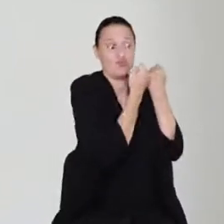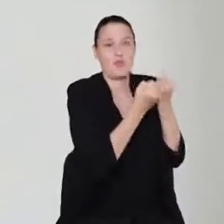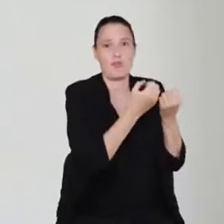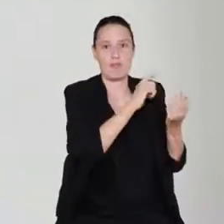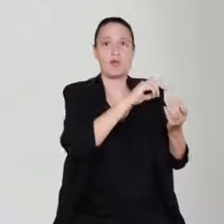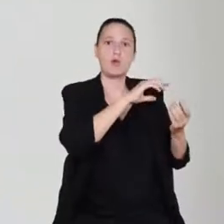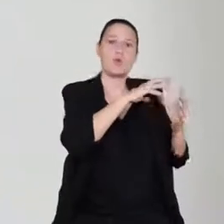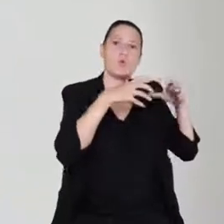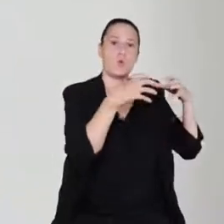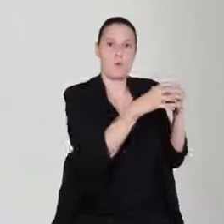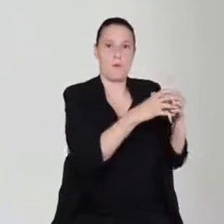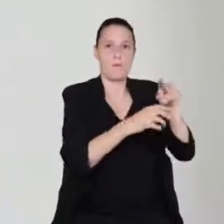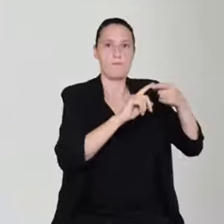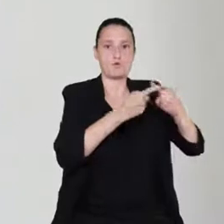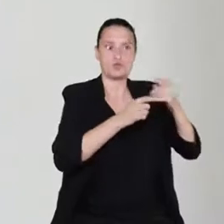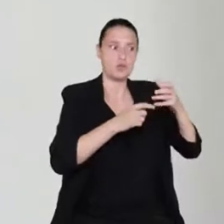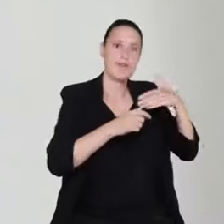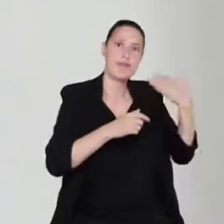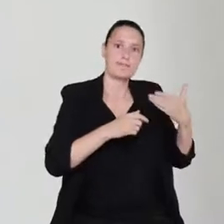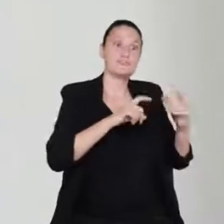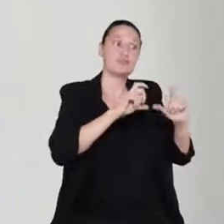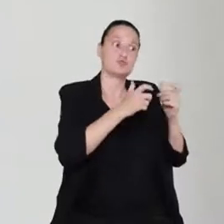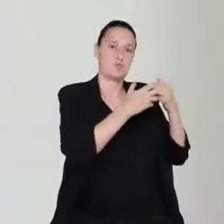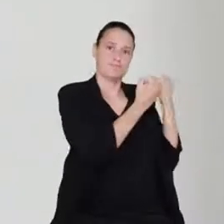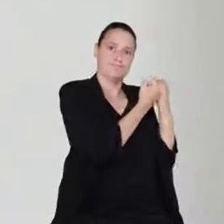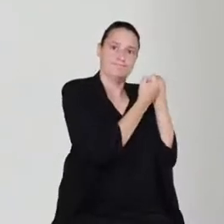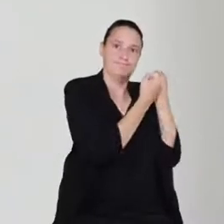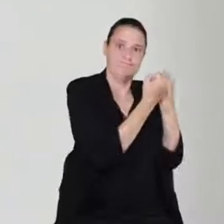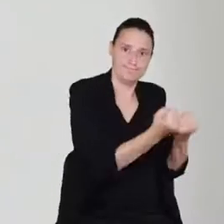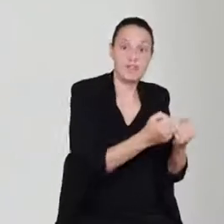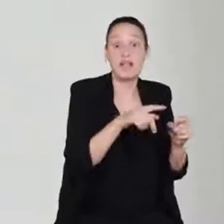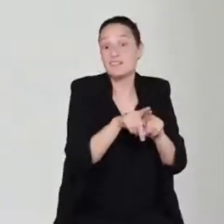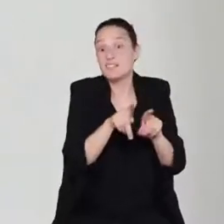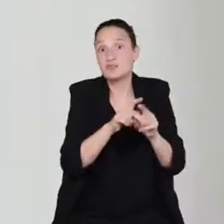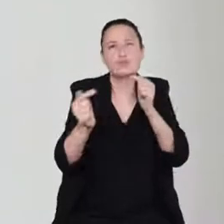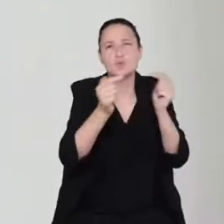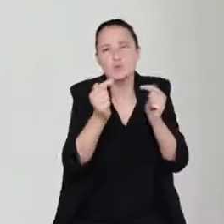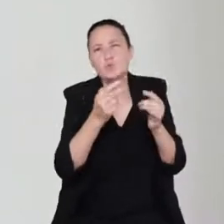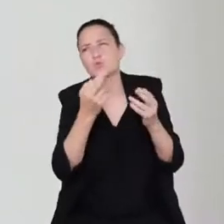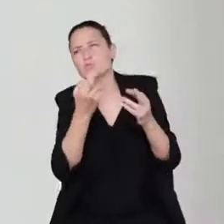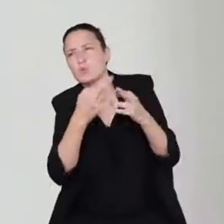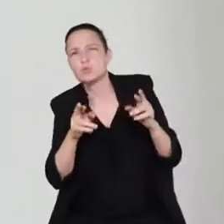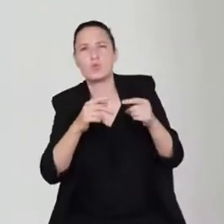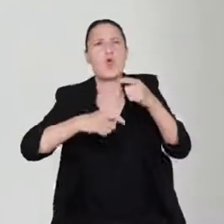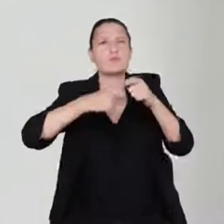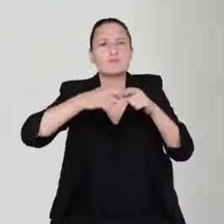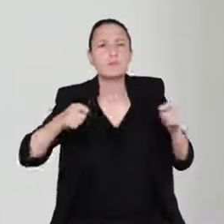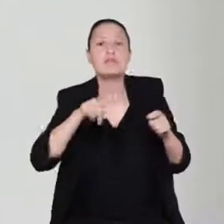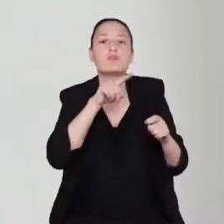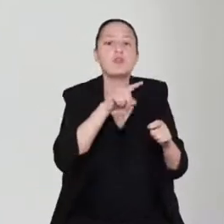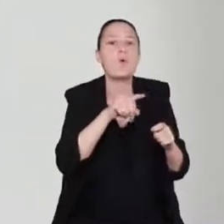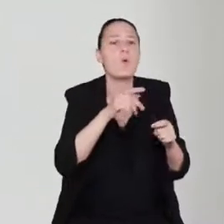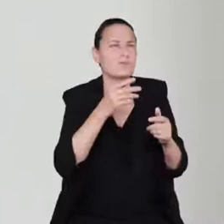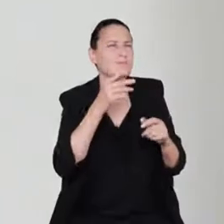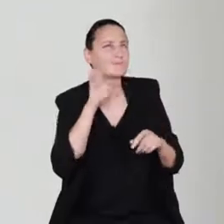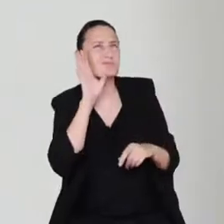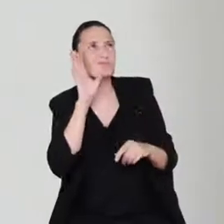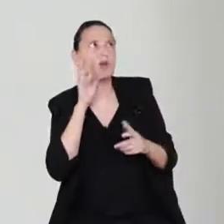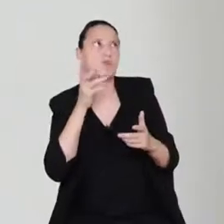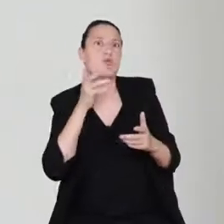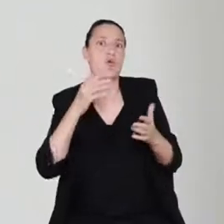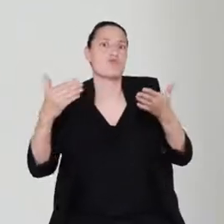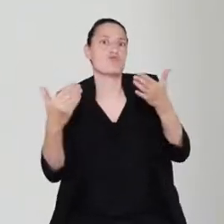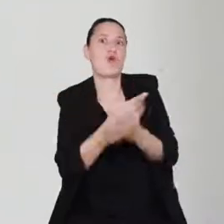I dlaczego tak często w dyskusjach, kiedy lewica proponuje różne rozwiązania, to słyszymy, a to będzie nowy